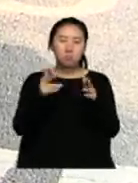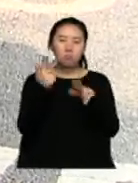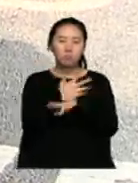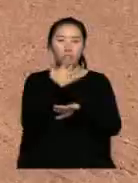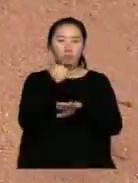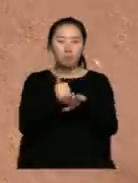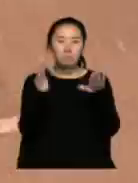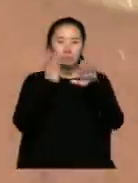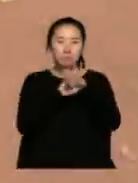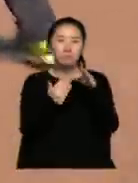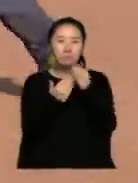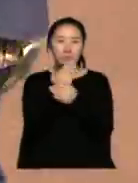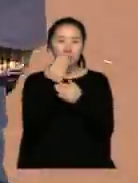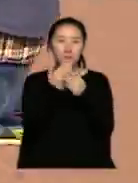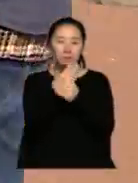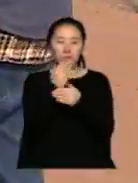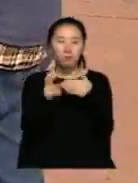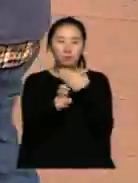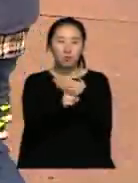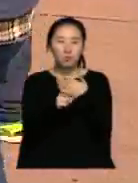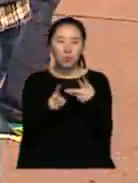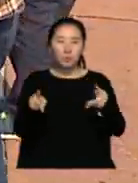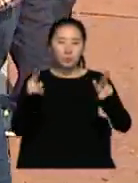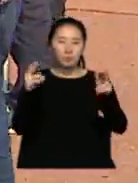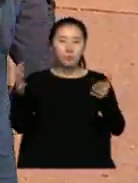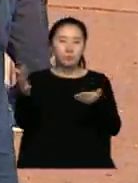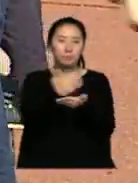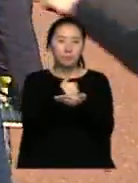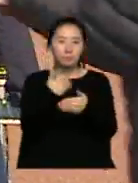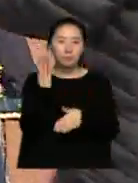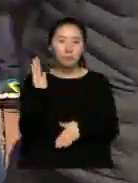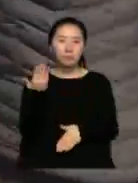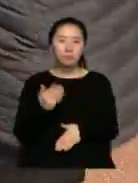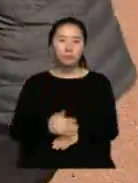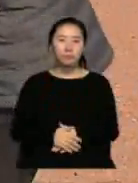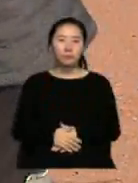주말과 야간에 발생하는 게릴라성 불법 현수막을 집중 단속할 예정입니다.